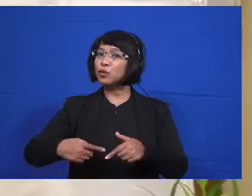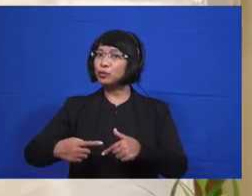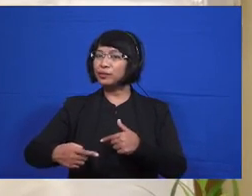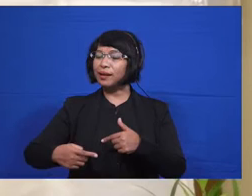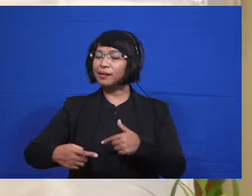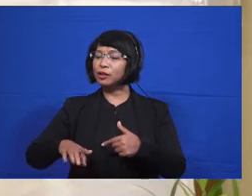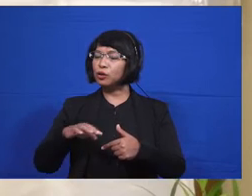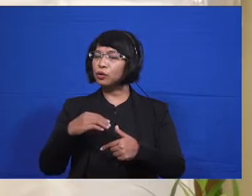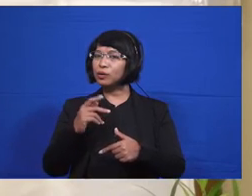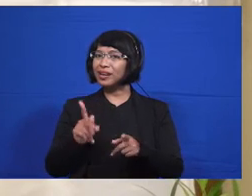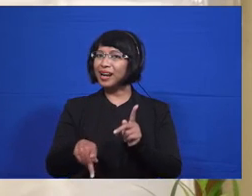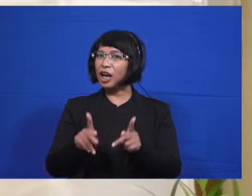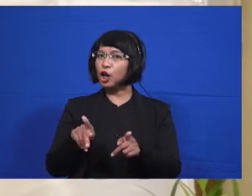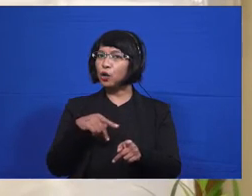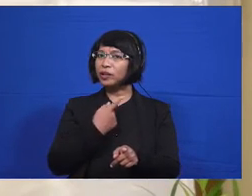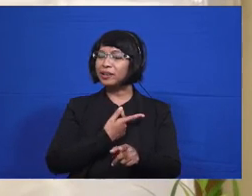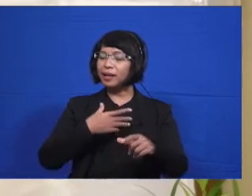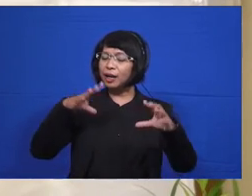kita renungkan